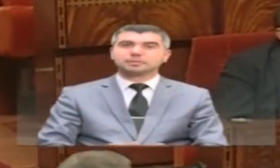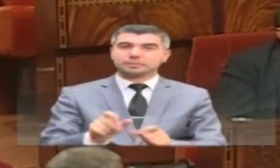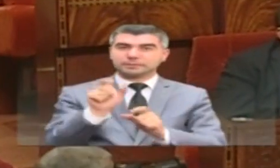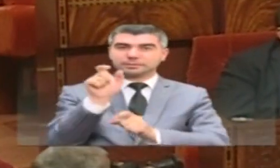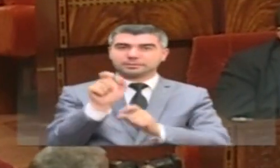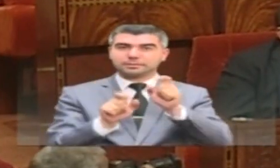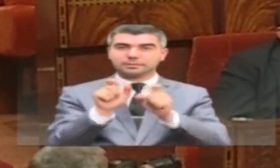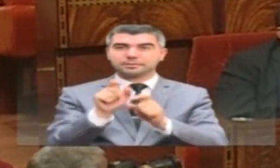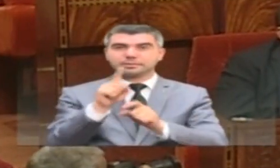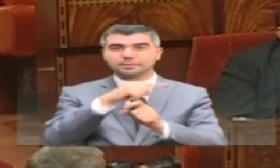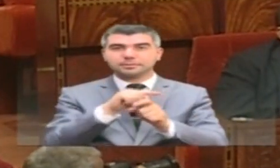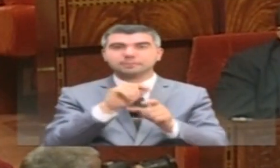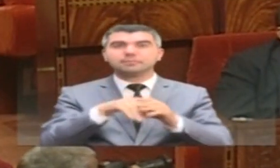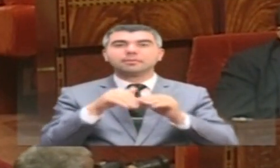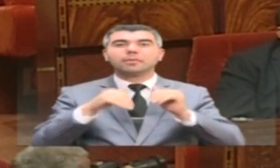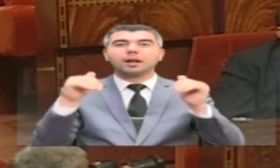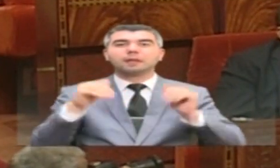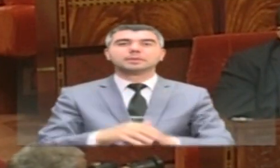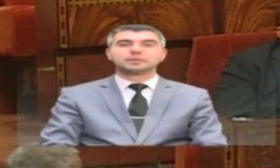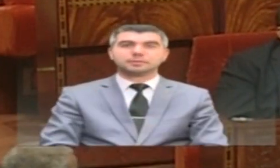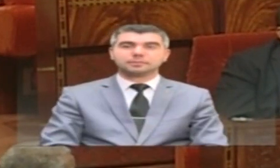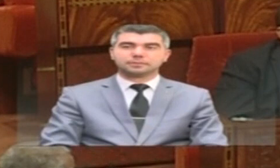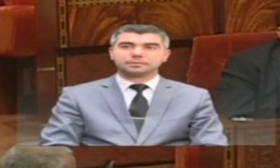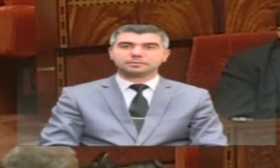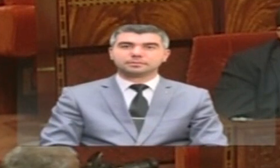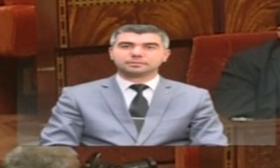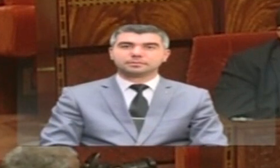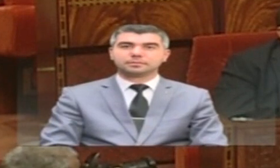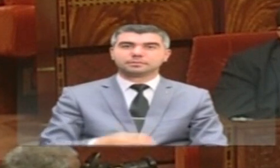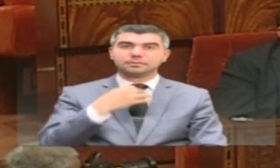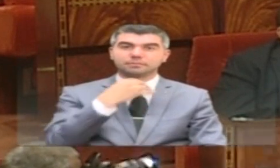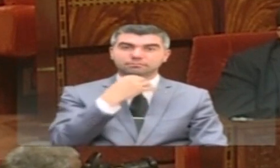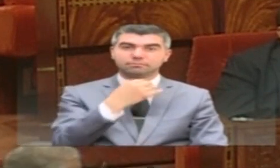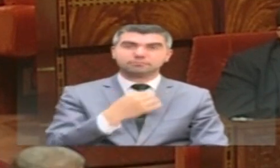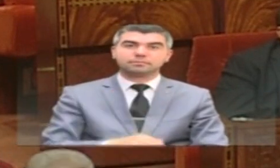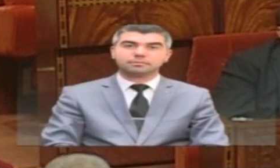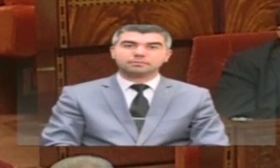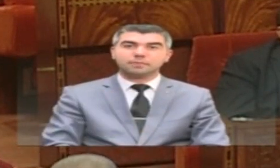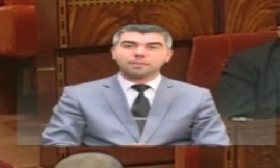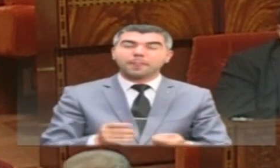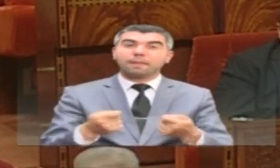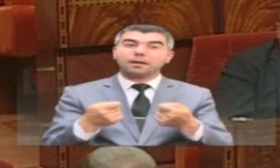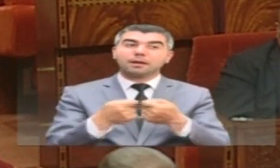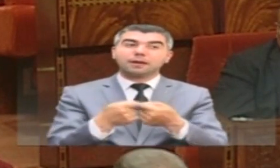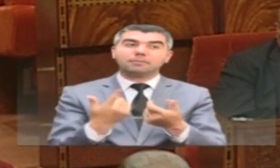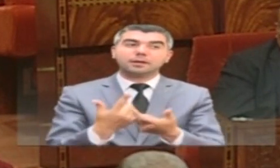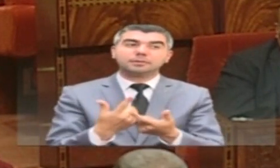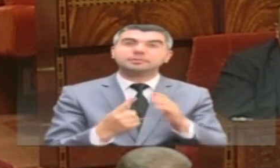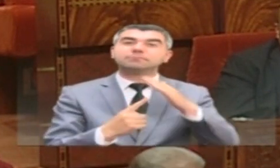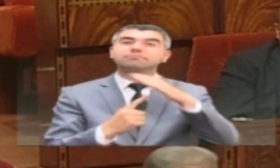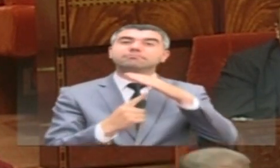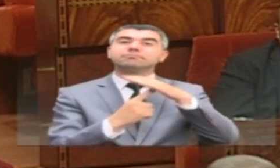سيدات النائبات والسادة النواب، أنا أتفهم نقاط نظام التي تقدم